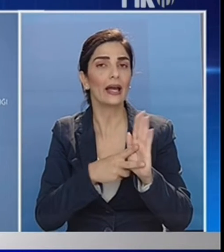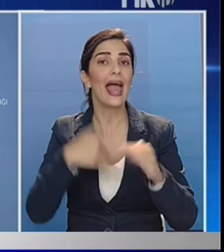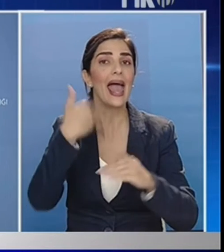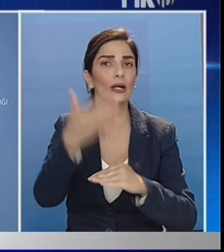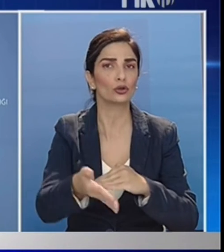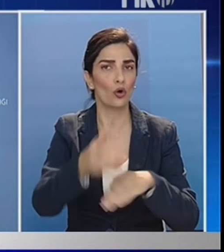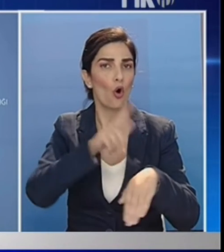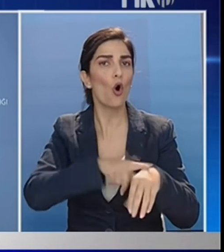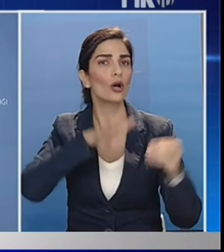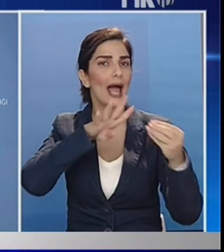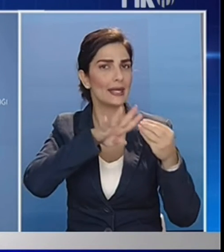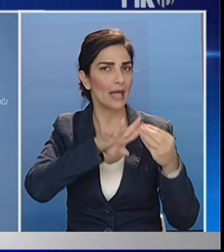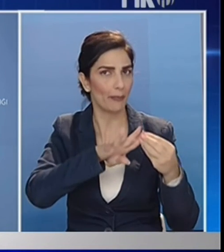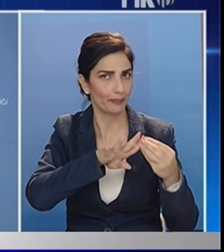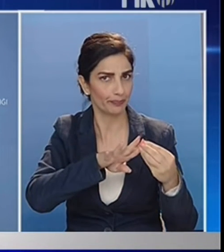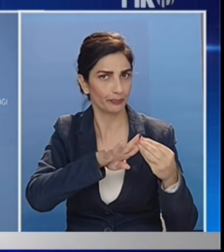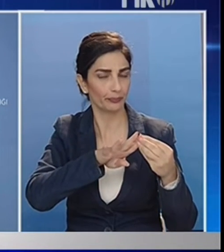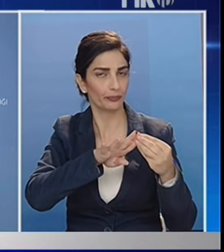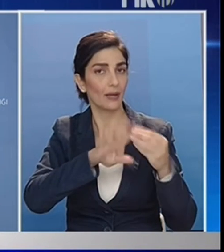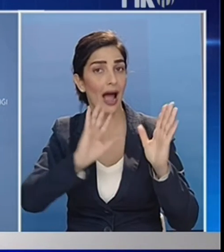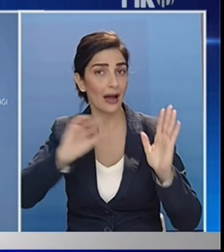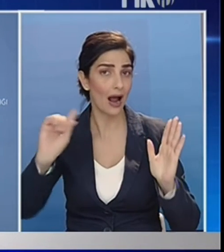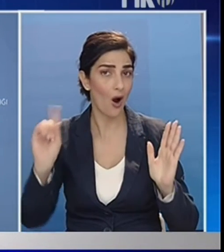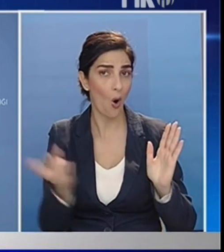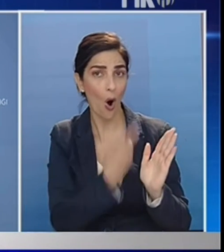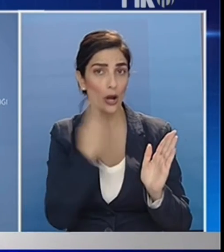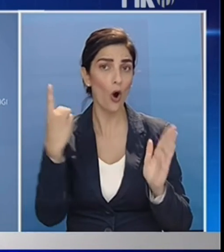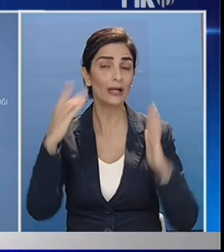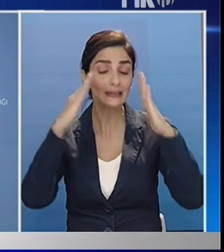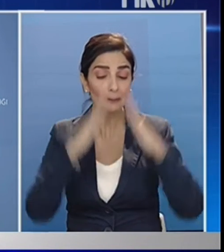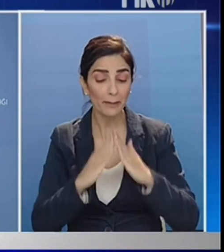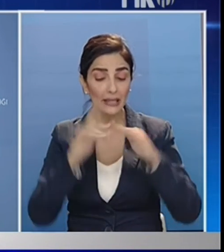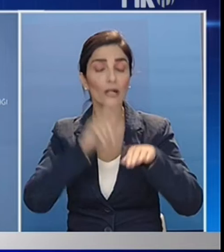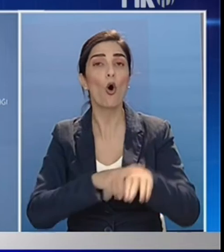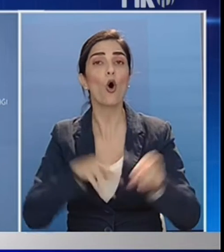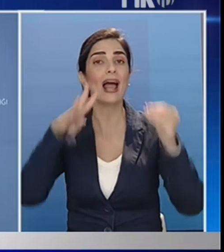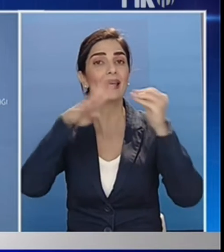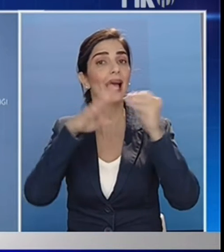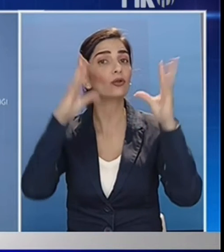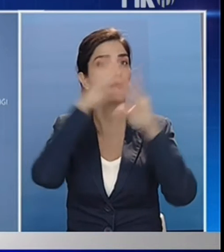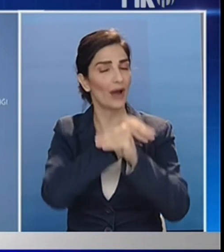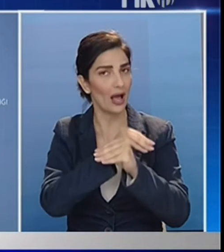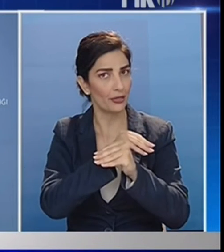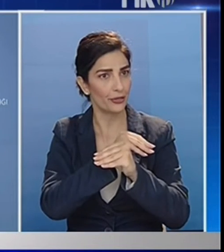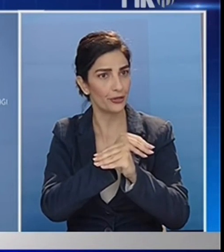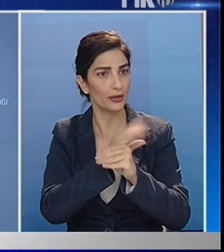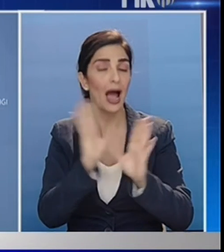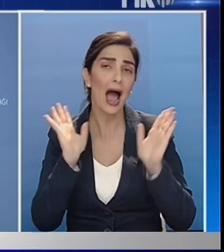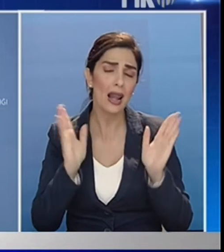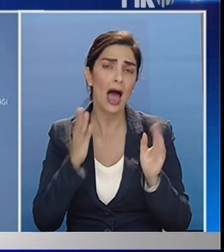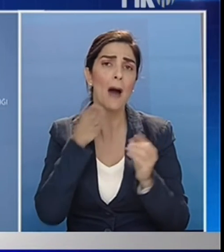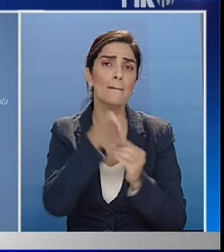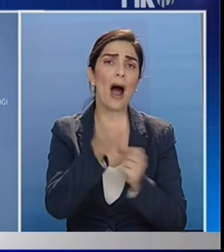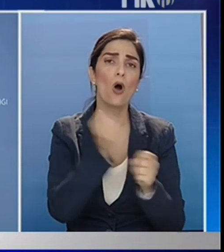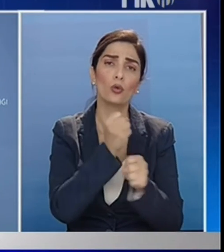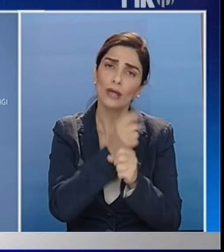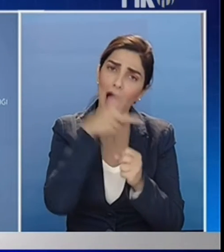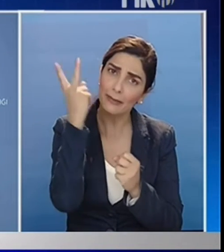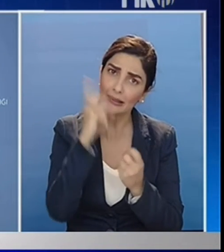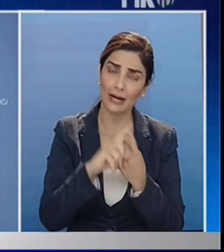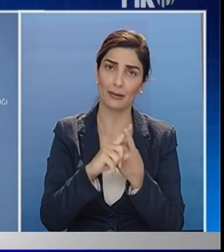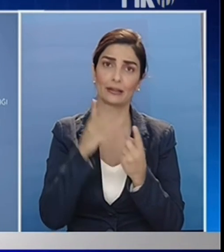τις 5 το πρωί της επόμενης μέρας, εξαιρουμένων των ακόλουθων περιπτώσεων, μετάβαση από και προς τους χώρους εργασίας, καθώς για